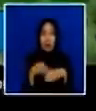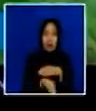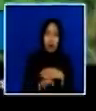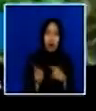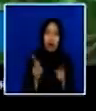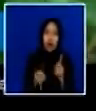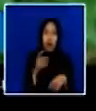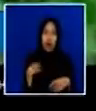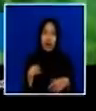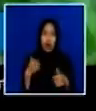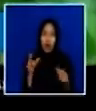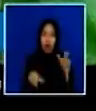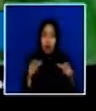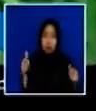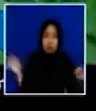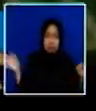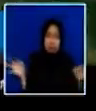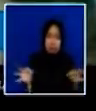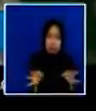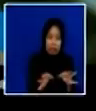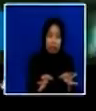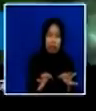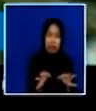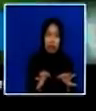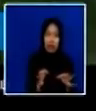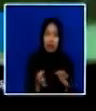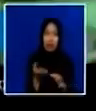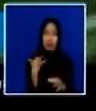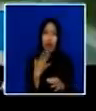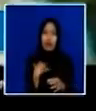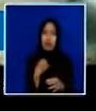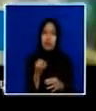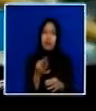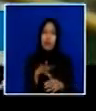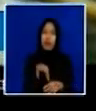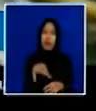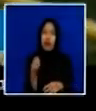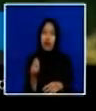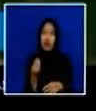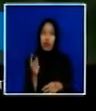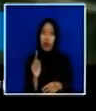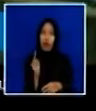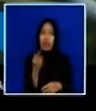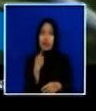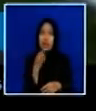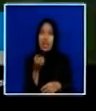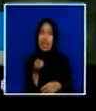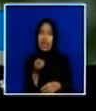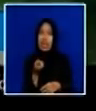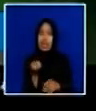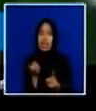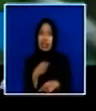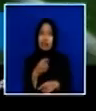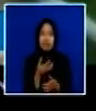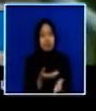berusaha mendekat menurut keterangan warga sarang tawon ini muncul sejak beberapa tahun lalu awalnya masih berukuran kecil sehingga